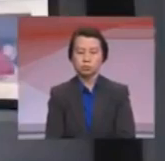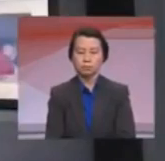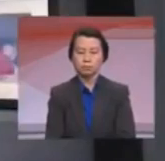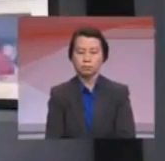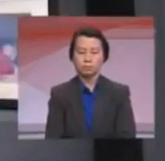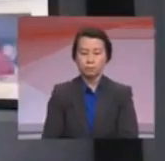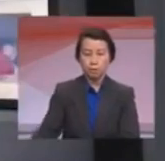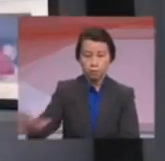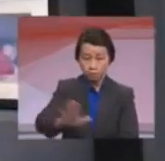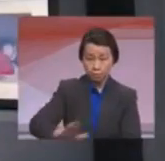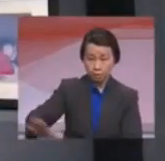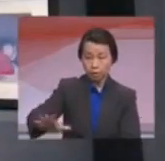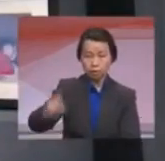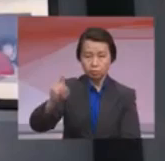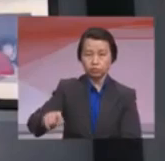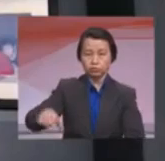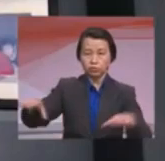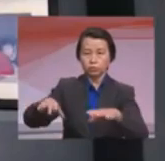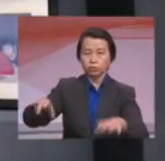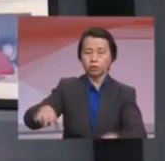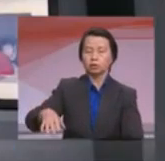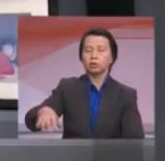Mereka perlu menjalani swab test